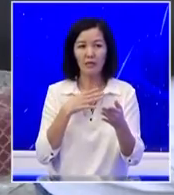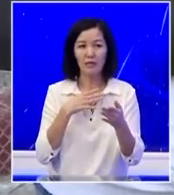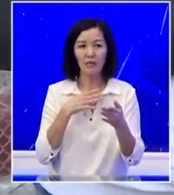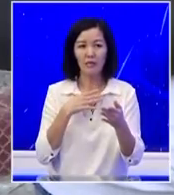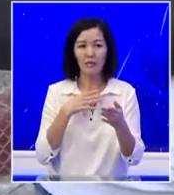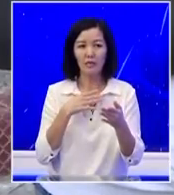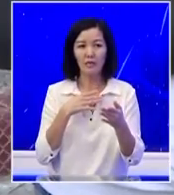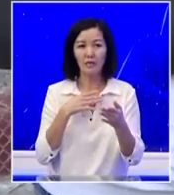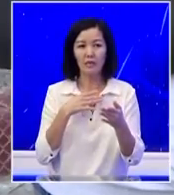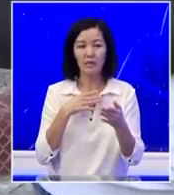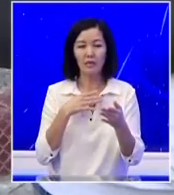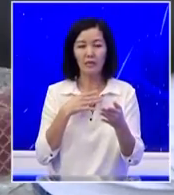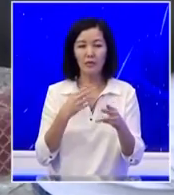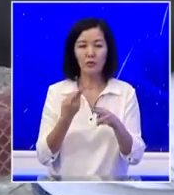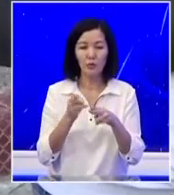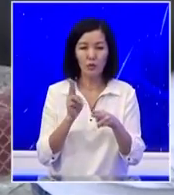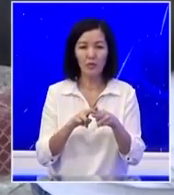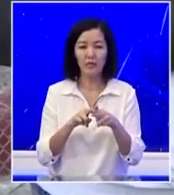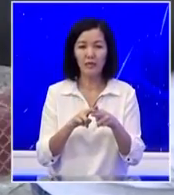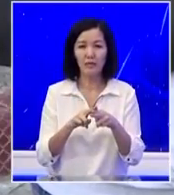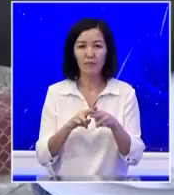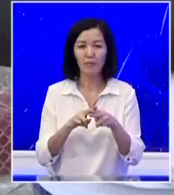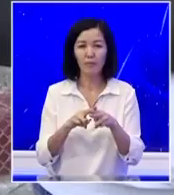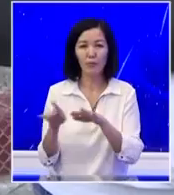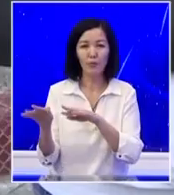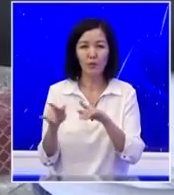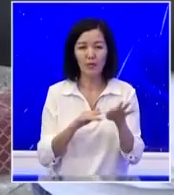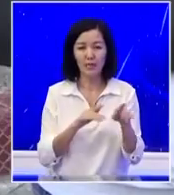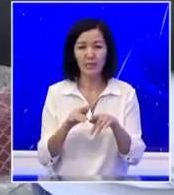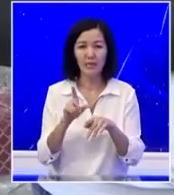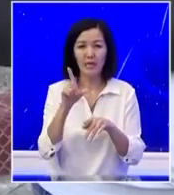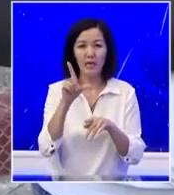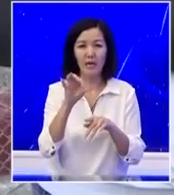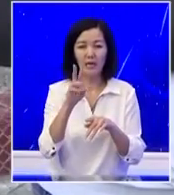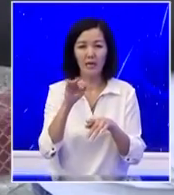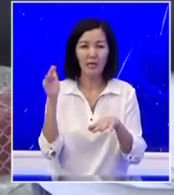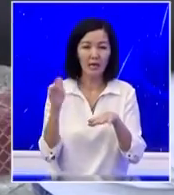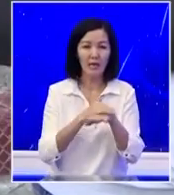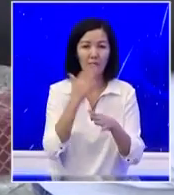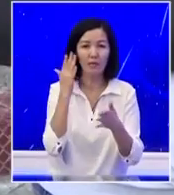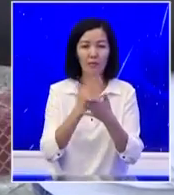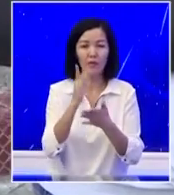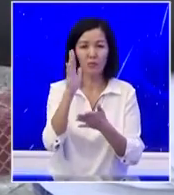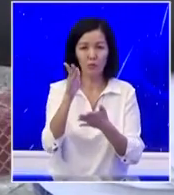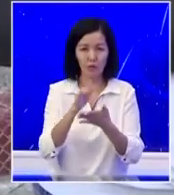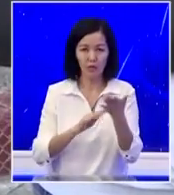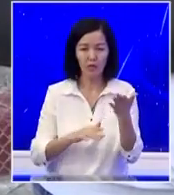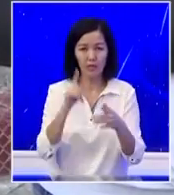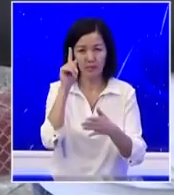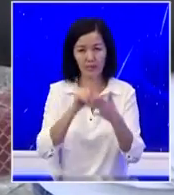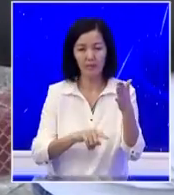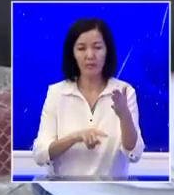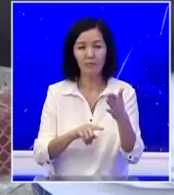жандарға. Сондықтан бұл іс харекет қоры бар жерде, қайырымдылық қоры бар жерде арғай жалғасын табады деген сенімдеміз. Міне